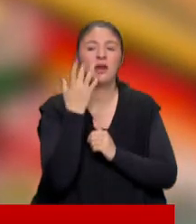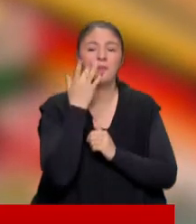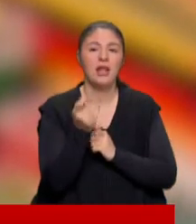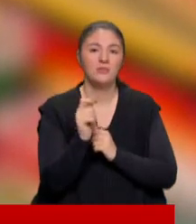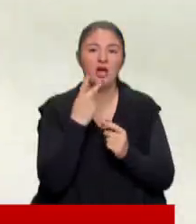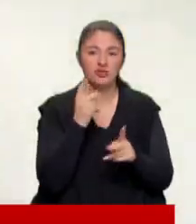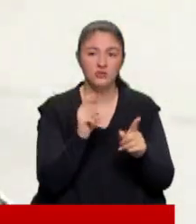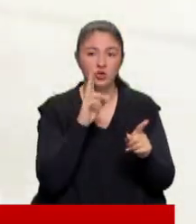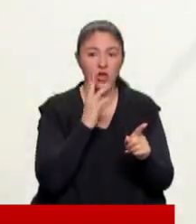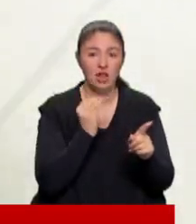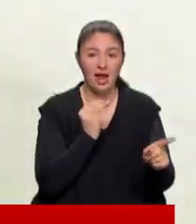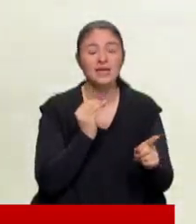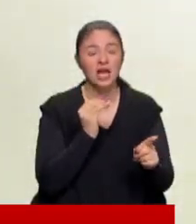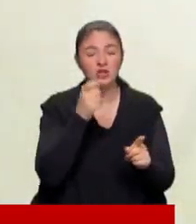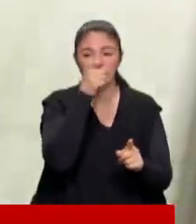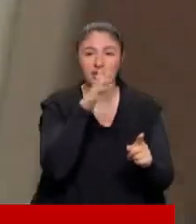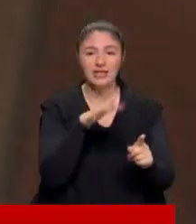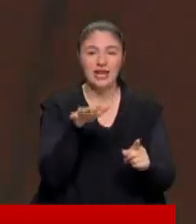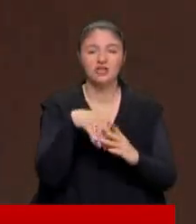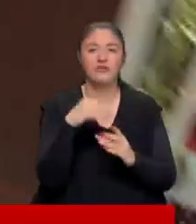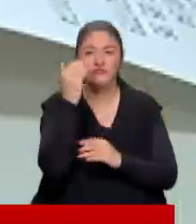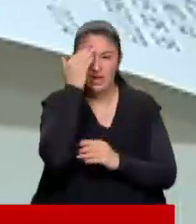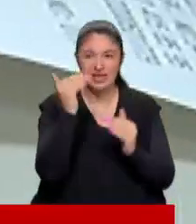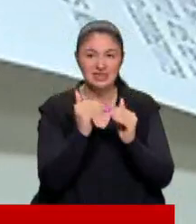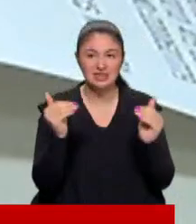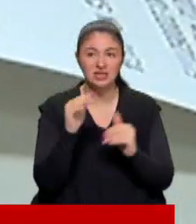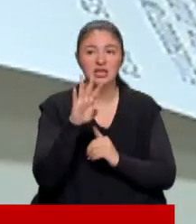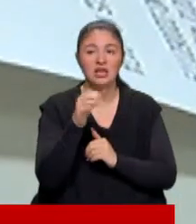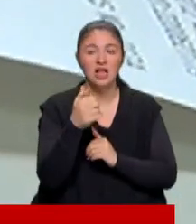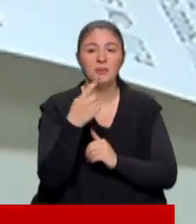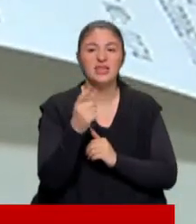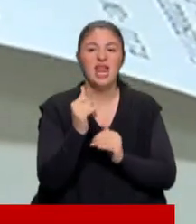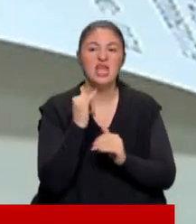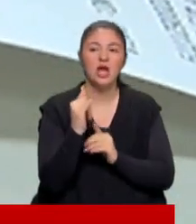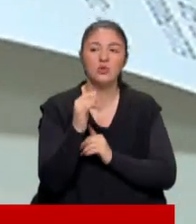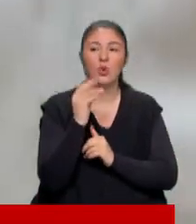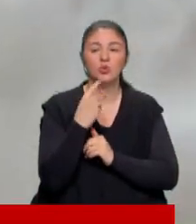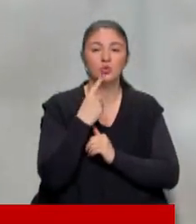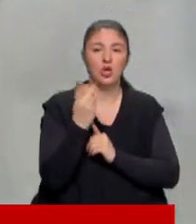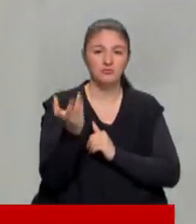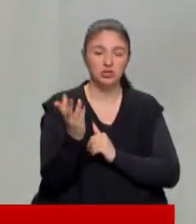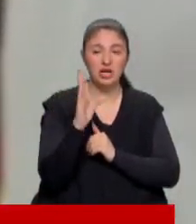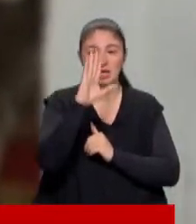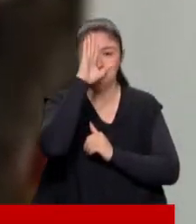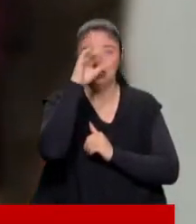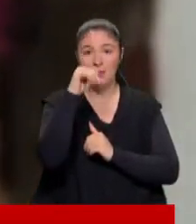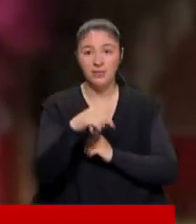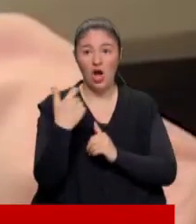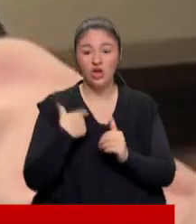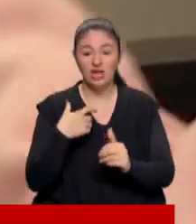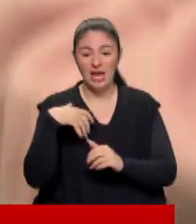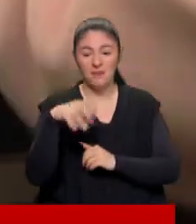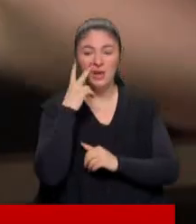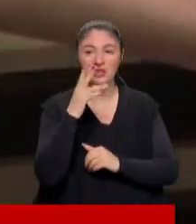olarak açıklamıştı son olarak. Yani Türkiye geneli için yoksulluk sınırının 46 bin liraya yaklaştığını ortaya koymuştu. İstanbul özelinde